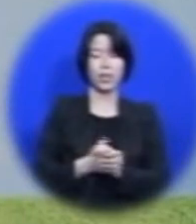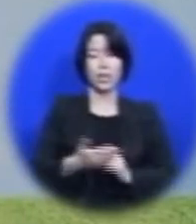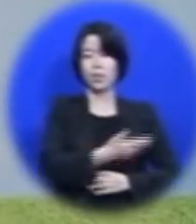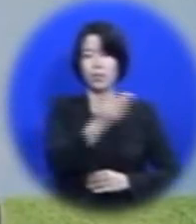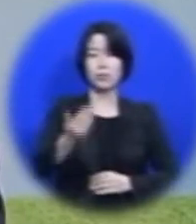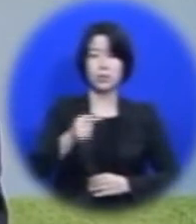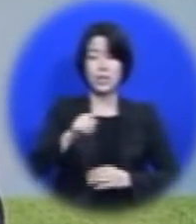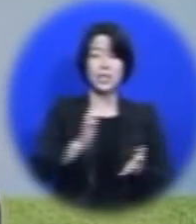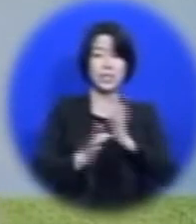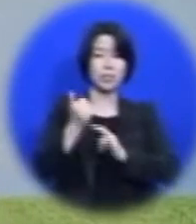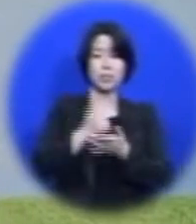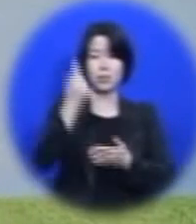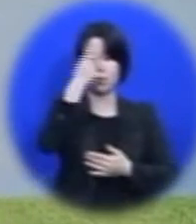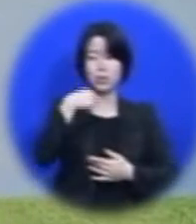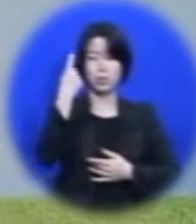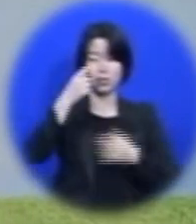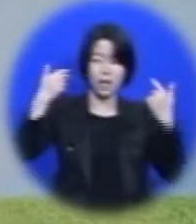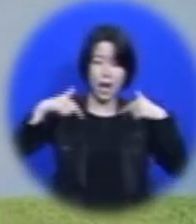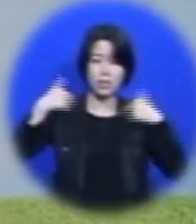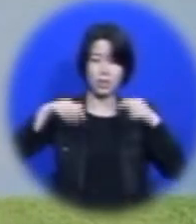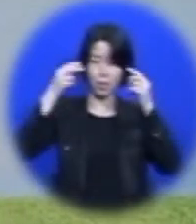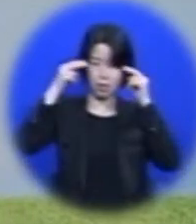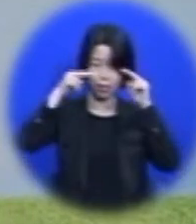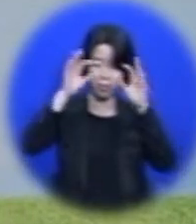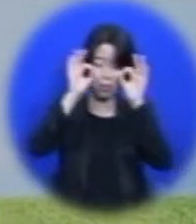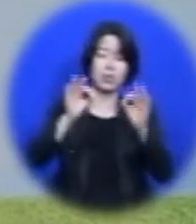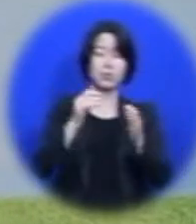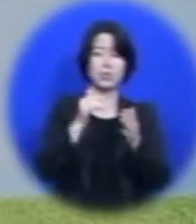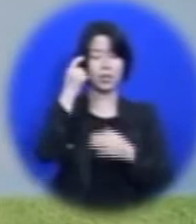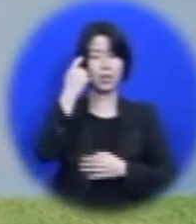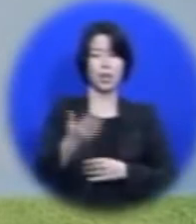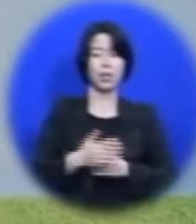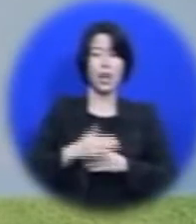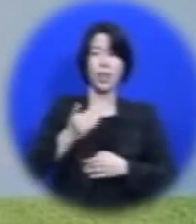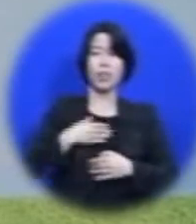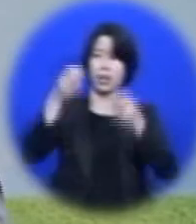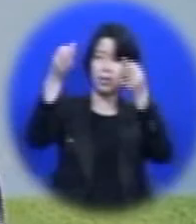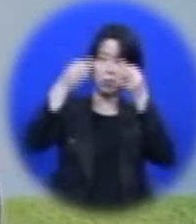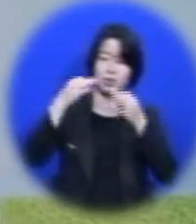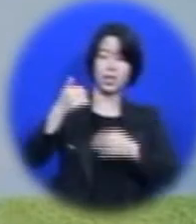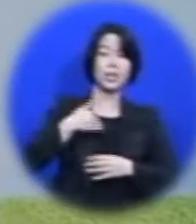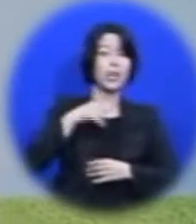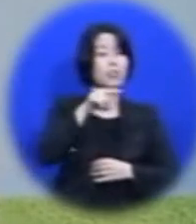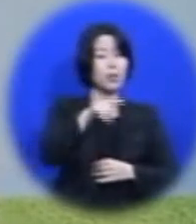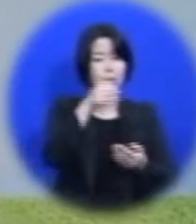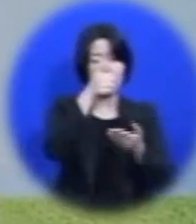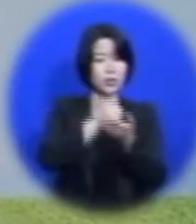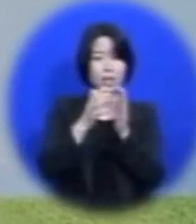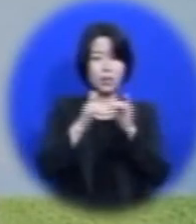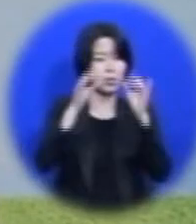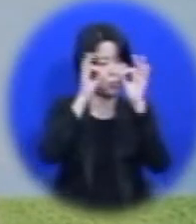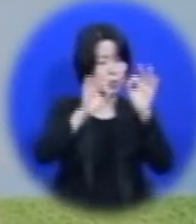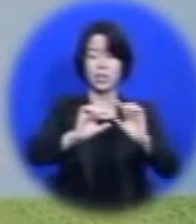여러분은 이 예수님의 얼굴을 항상 보십니까? 나를 보시되 나는 너를 죄인으로 보지